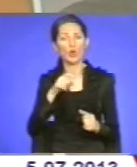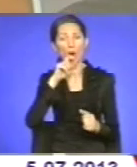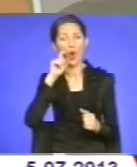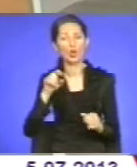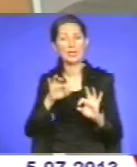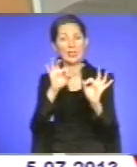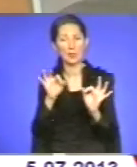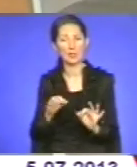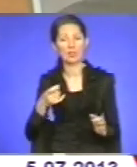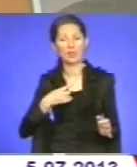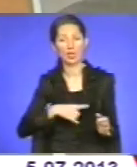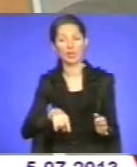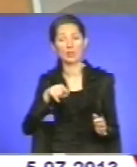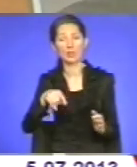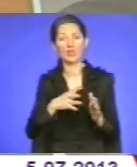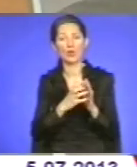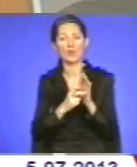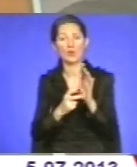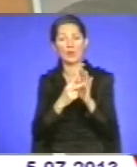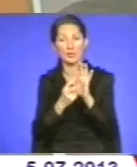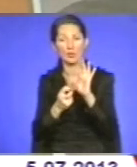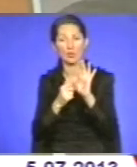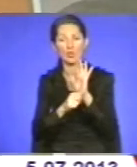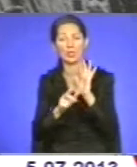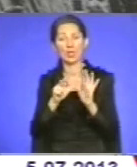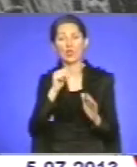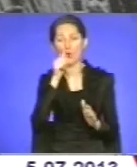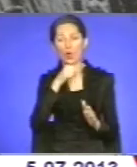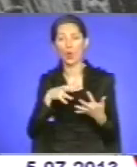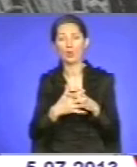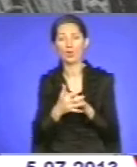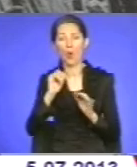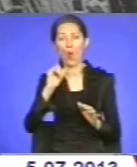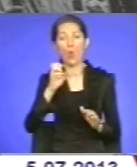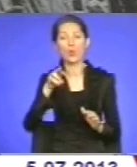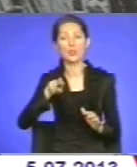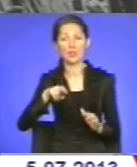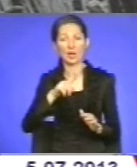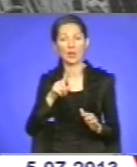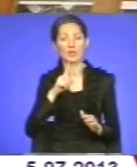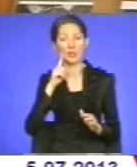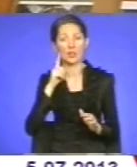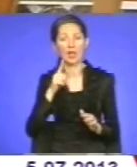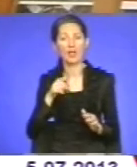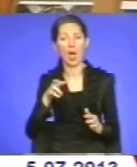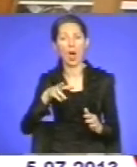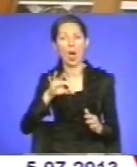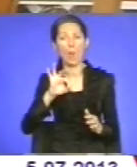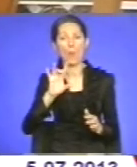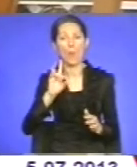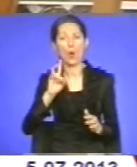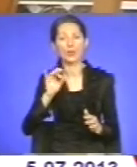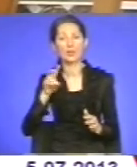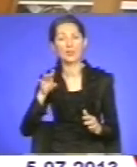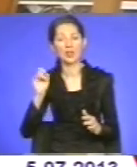мистецтво. Народився 1763 року у селі Устя-Зелене, тепер Монастирського району, у родині церковного